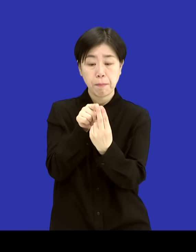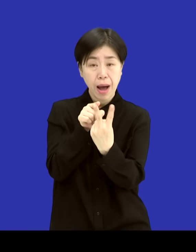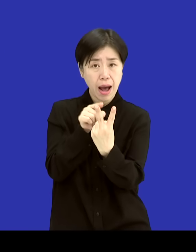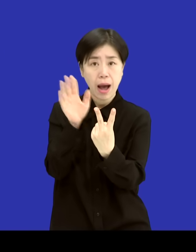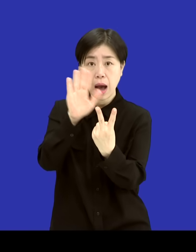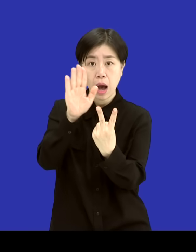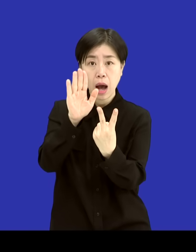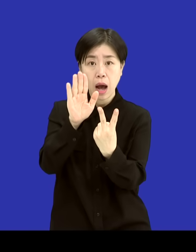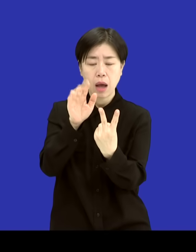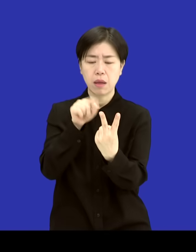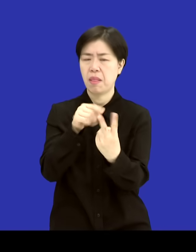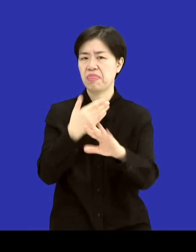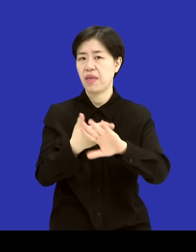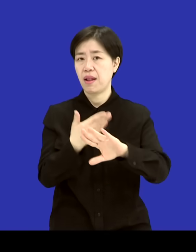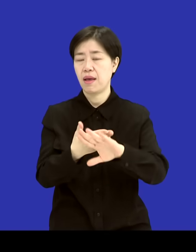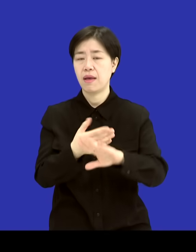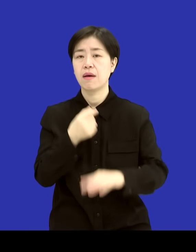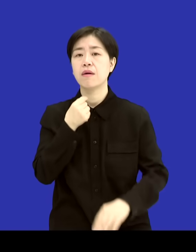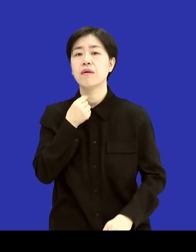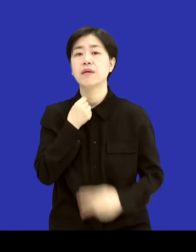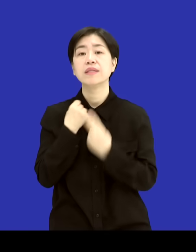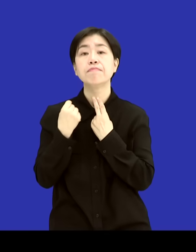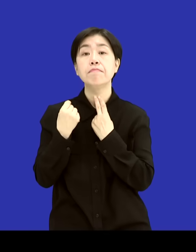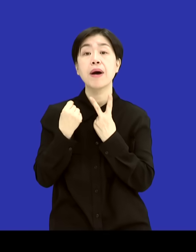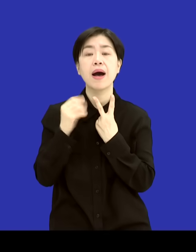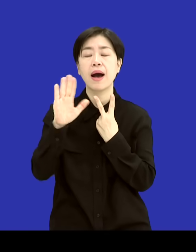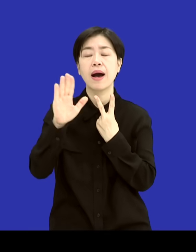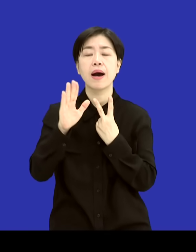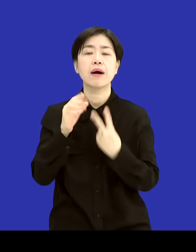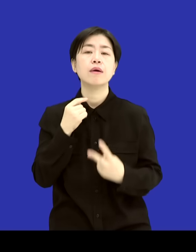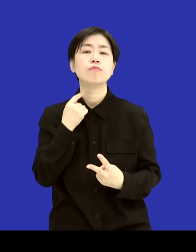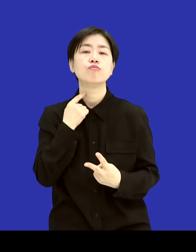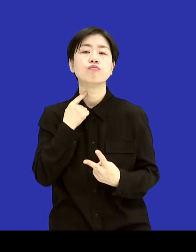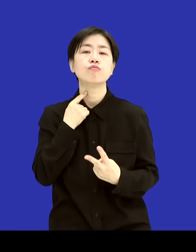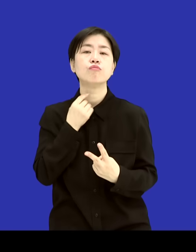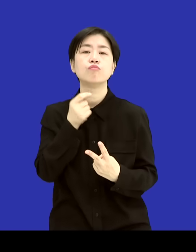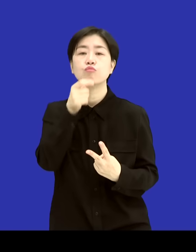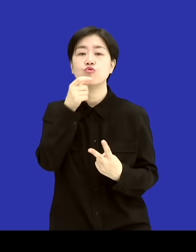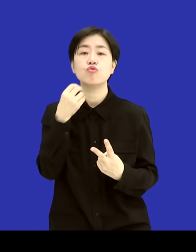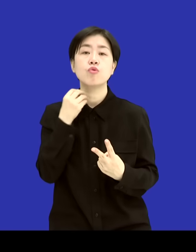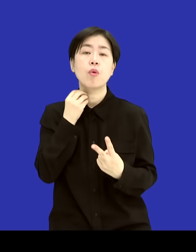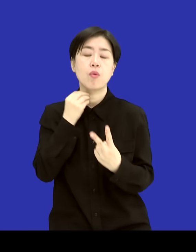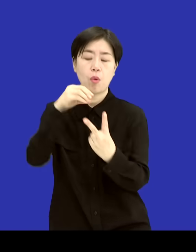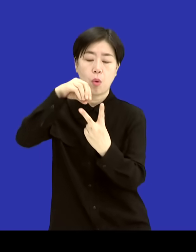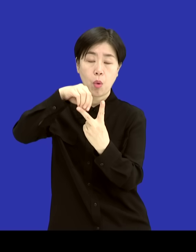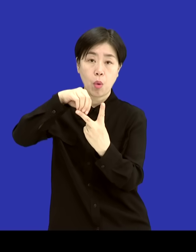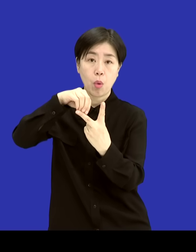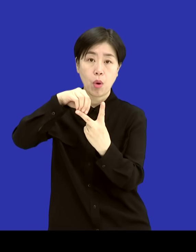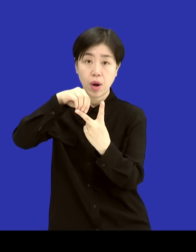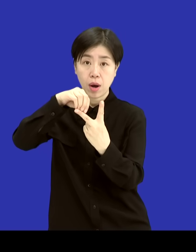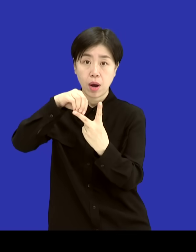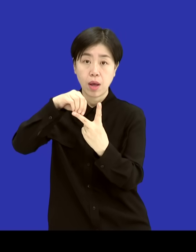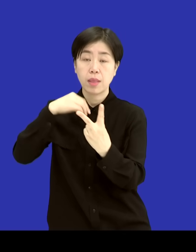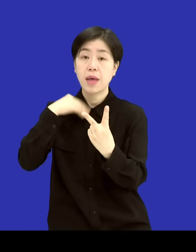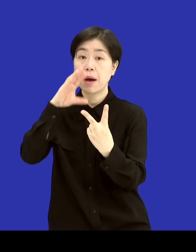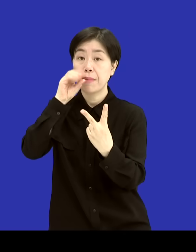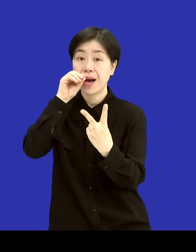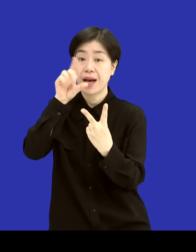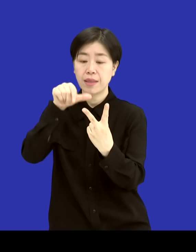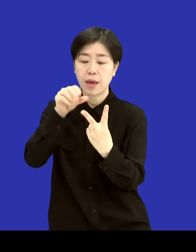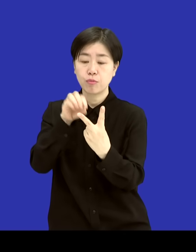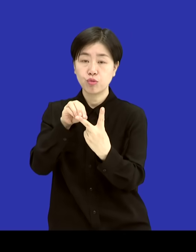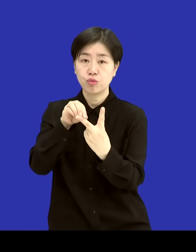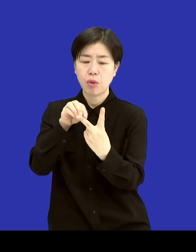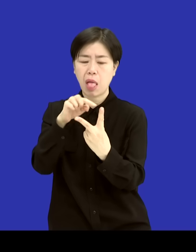그냥 물혹이인데 아 그래요? 이게 이제 또 반대편 성대를 계속 쳐서 이쪽은 이제 결절이 생겼어요. 그래서 결절과